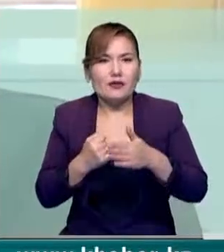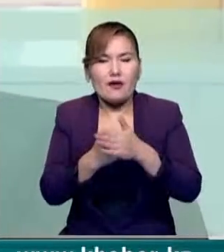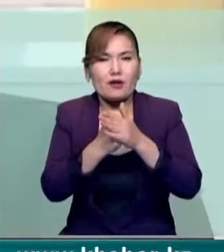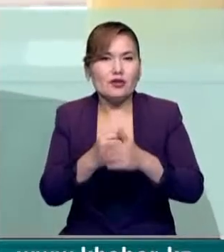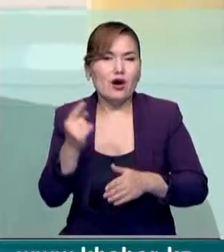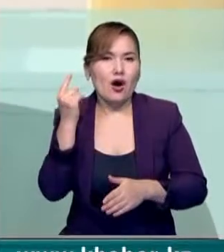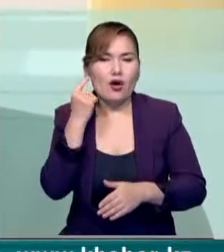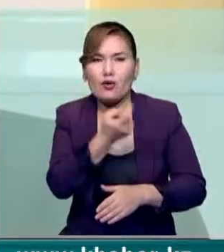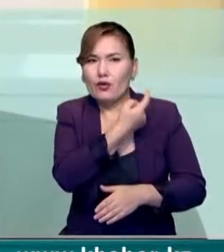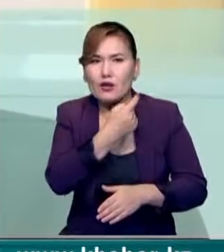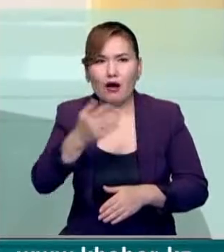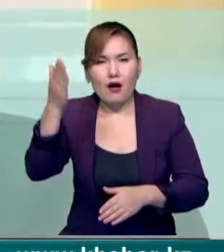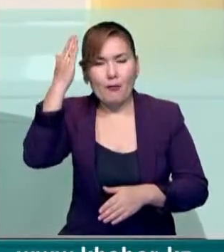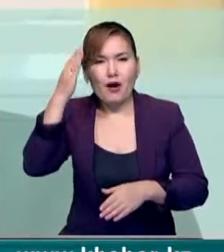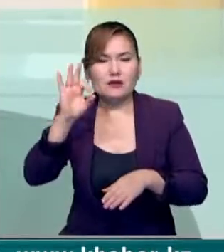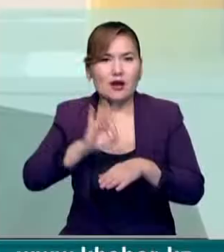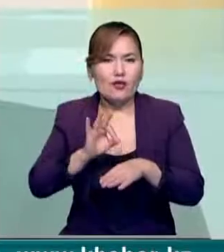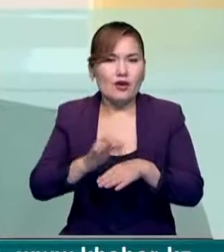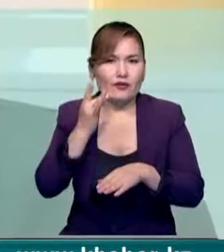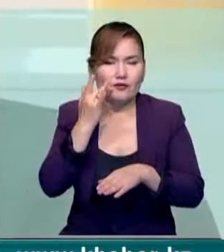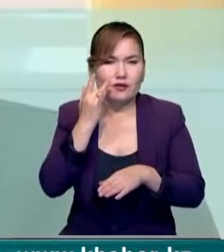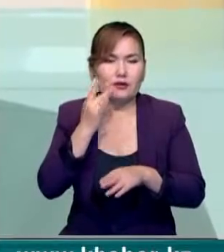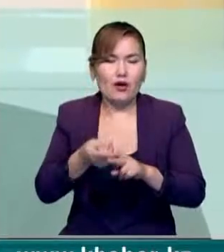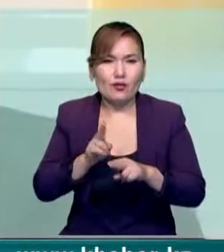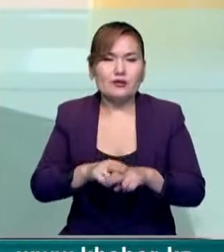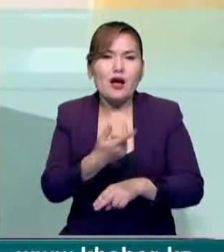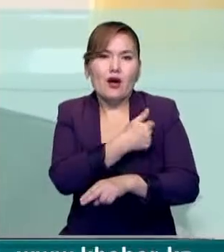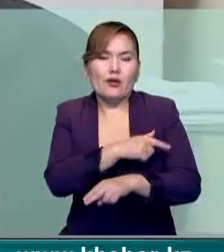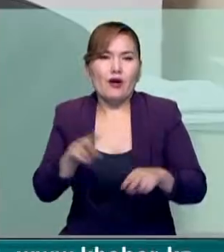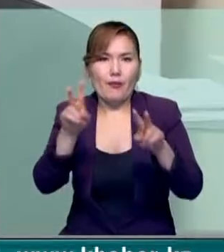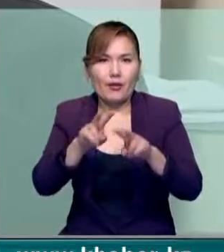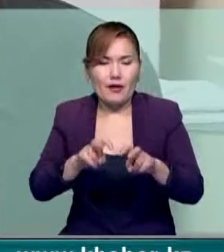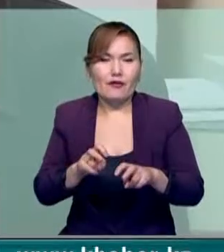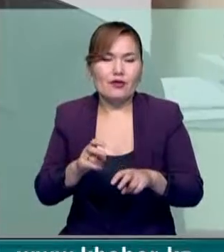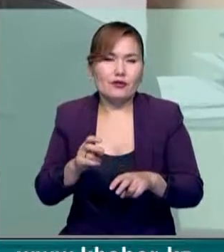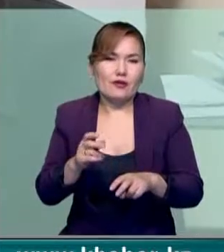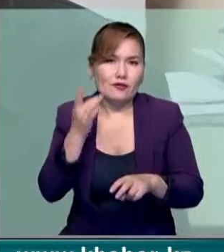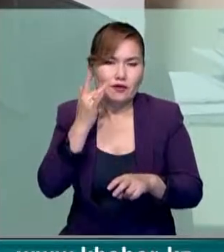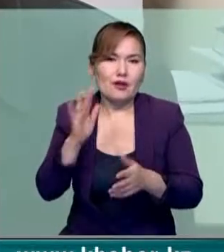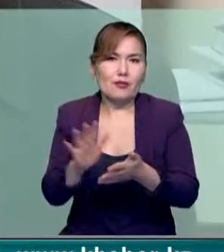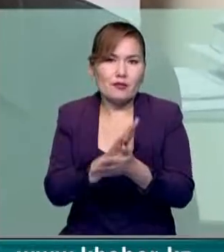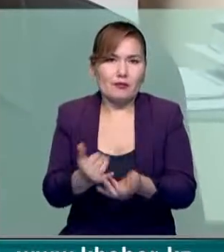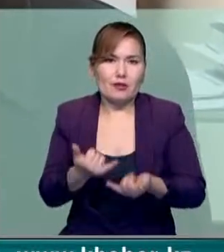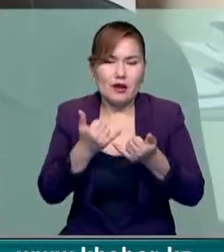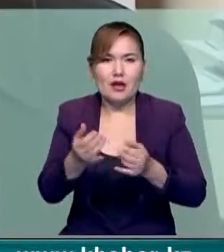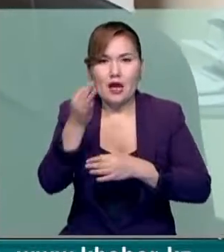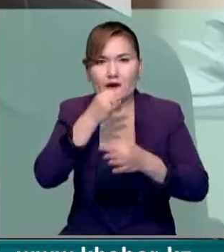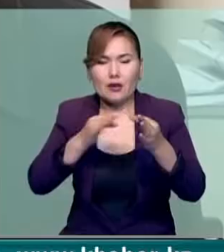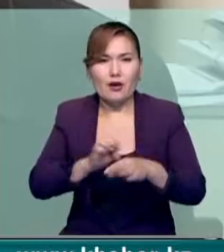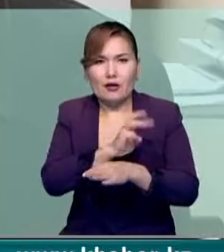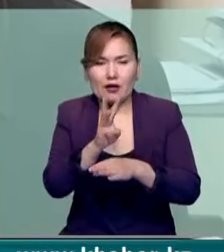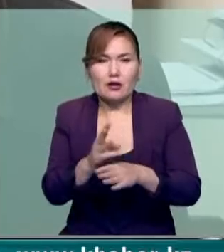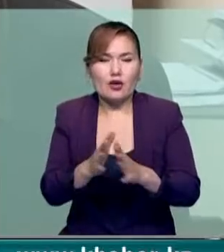бас ауырады. Тоқ уақытына қарап емдеп дәрісін беріп жатыр. Әрине үлкен көмек болды деген. Қазір бәрі